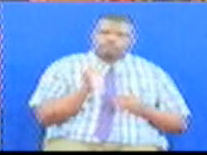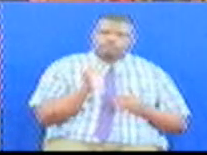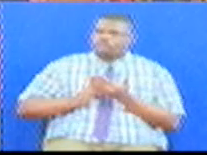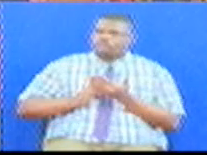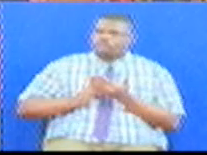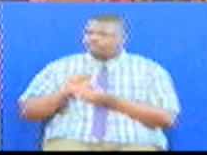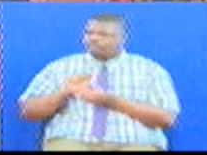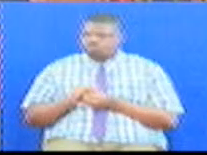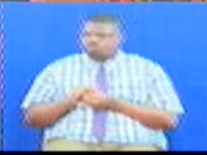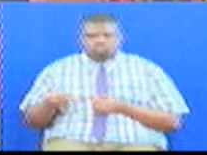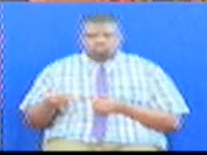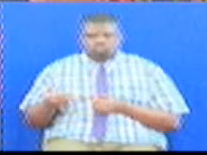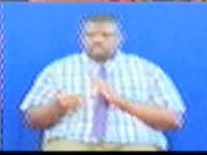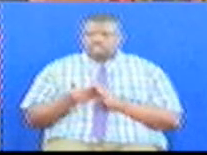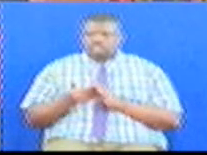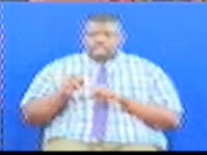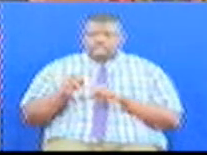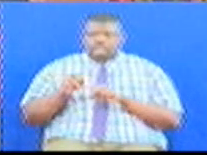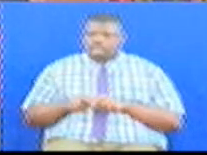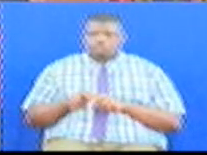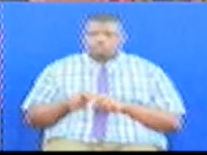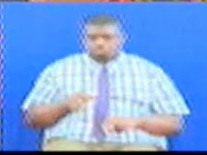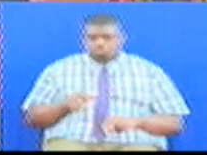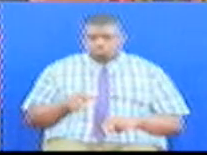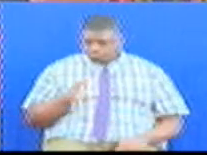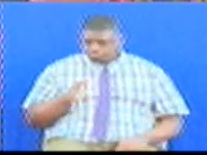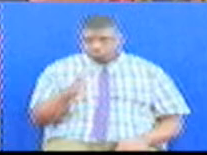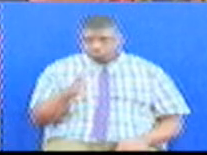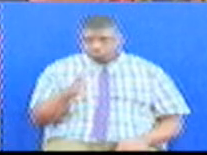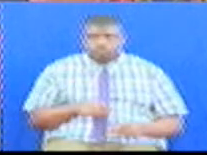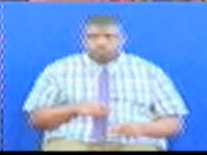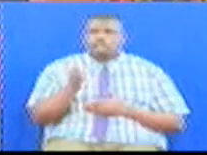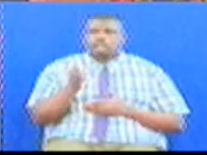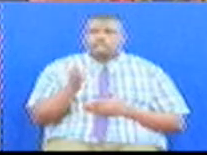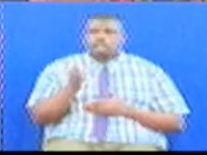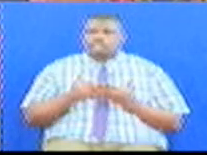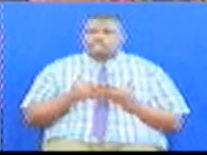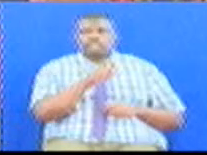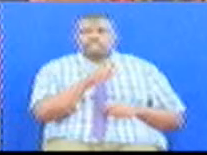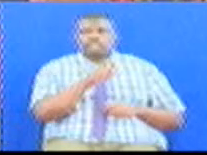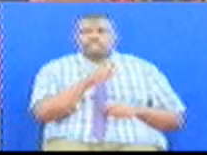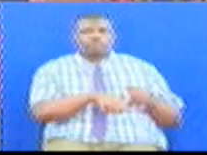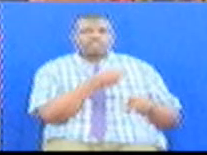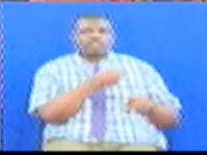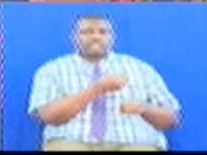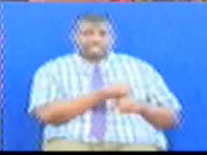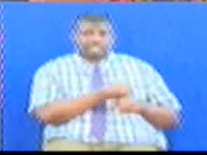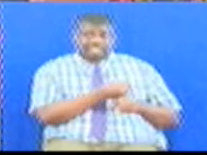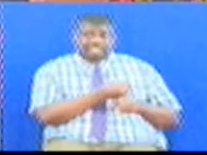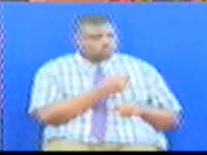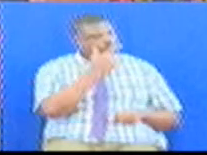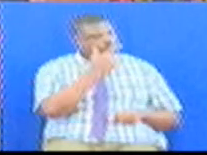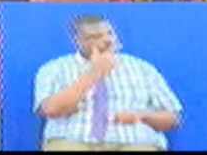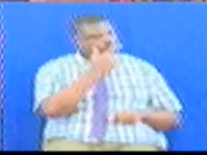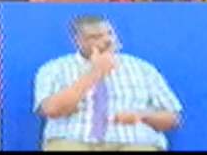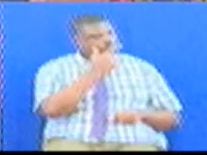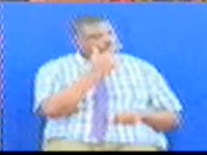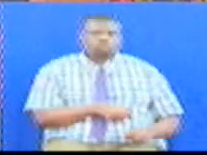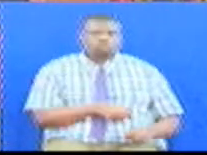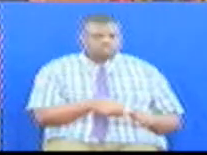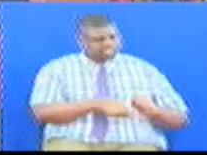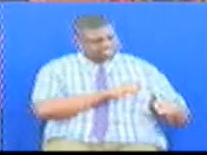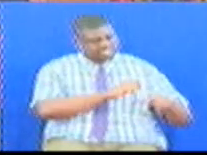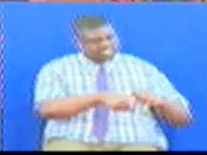kama mwanasheria havijakaa sawa, kwa sababu kuna baadhi ya watendaji wa mahakama sio waaminifu, wamekuwa kichana nyaraka za watu,